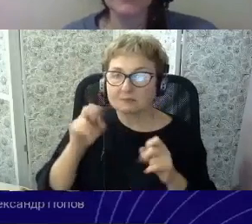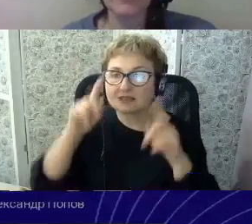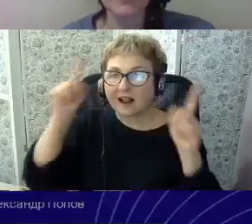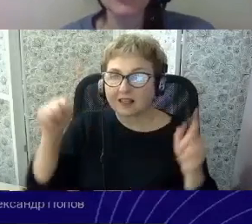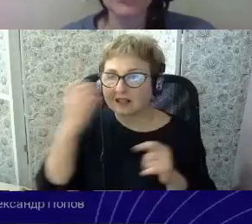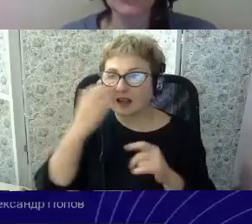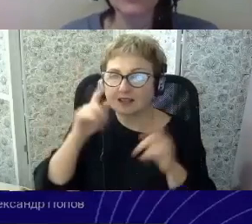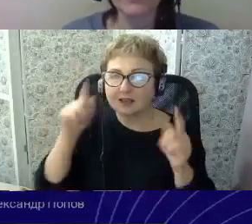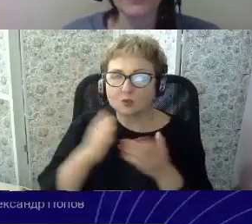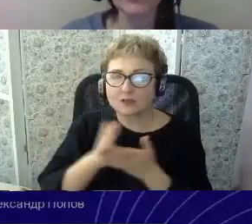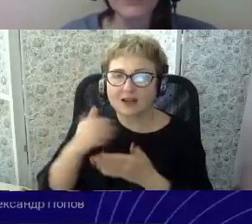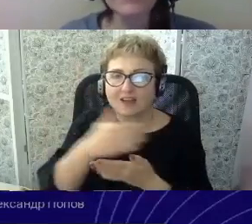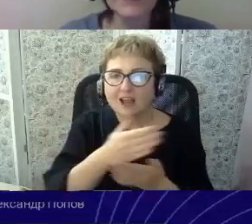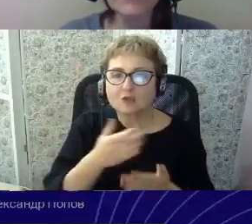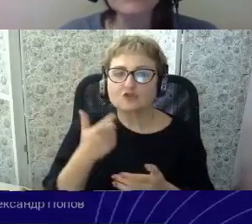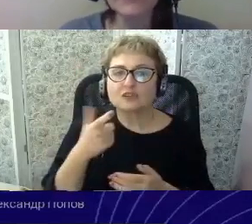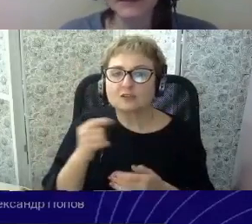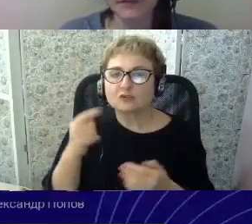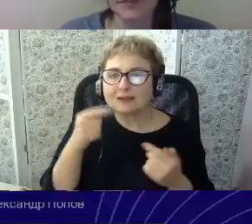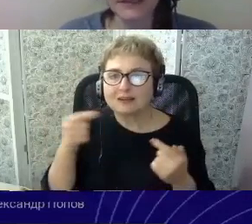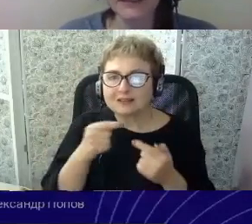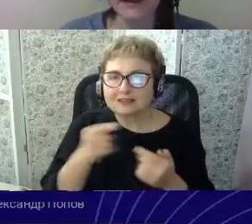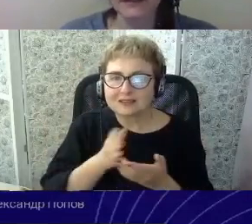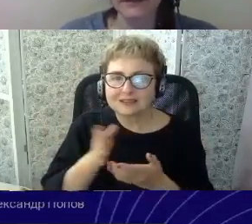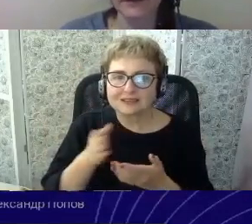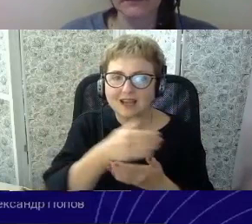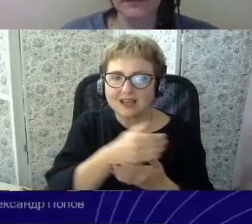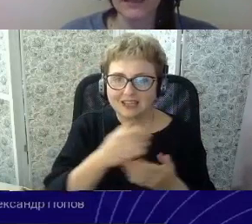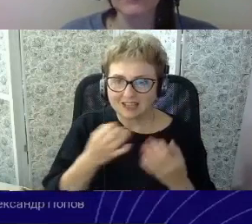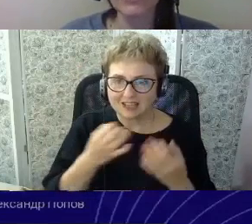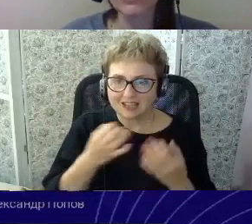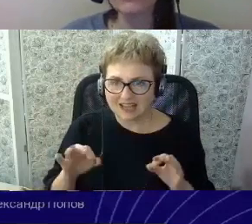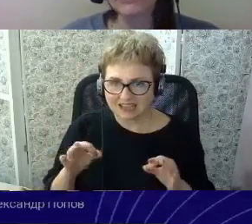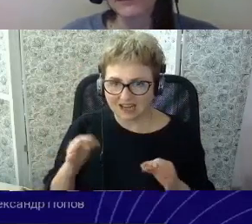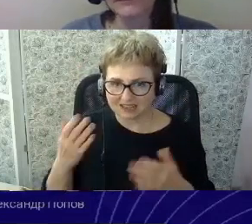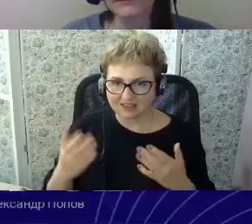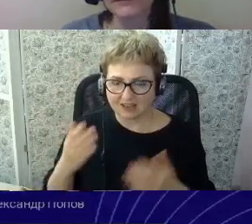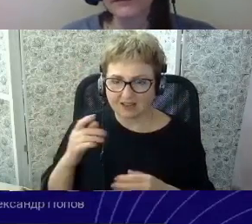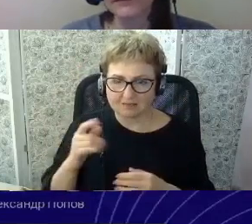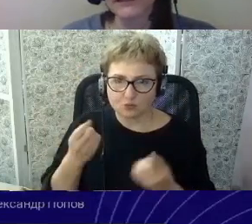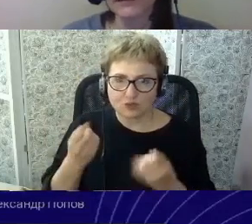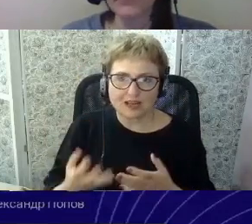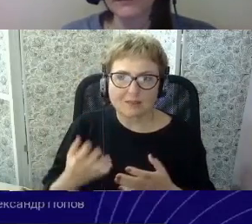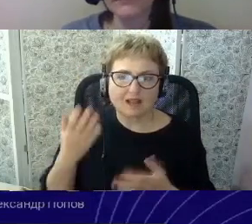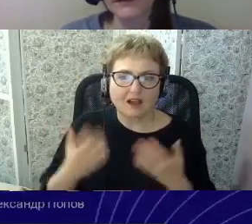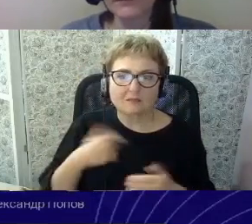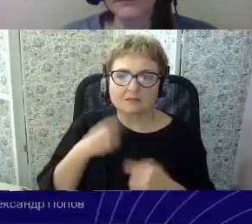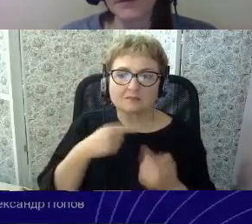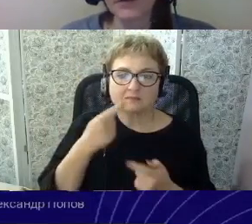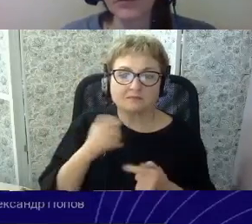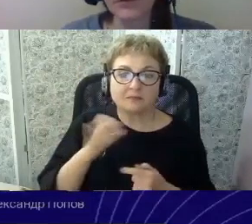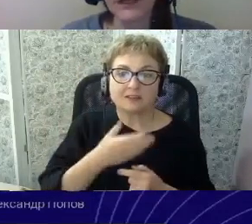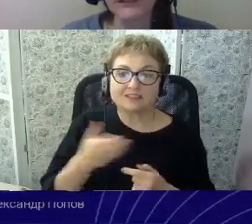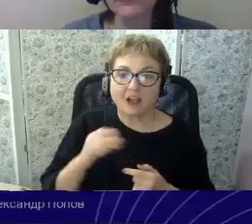плитку или какие-то направляющие, которые позволяют сориентироваться в пространстве. Да даже элементарно, когда мы говорим